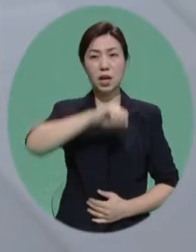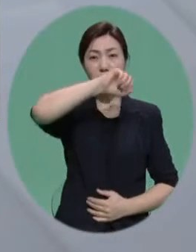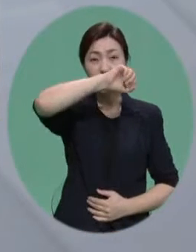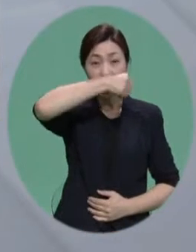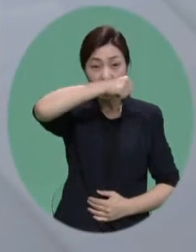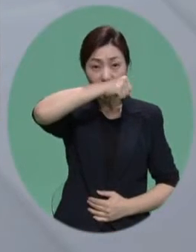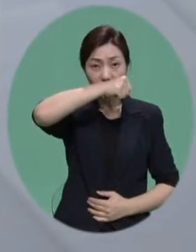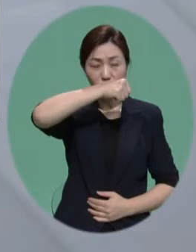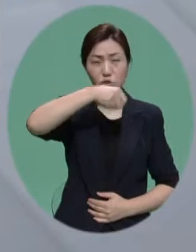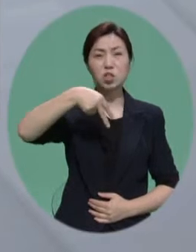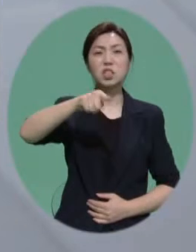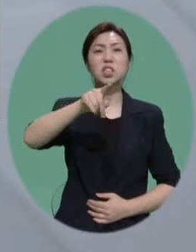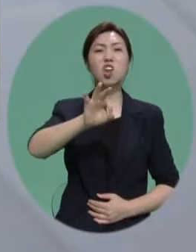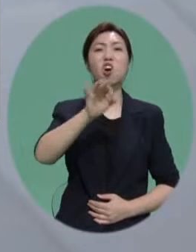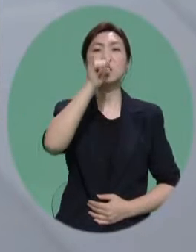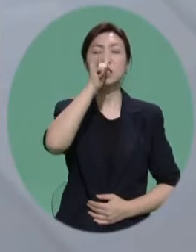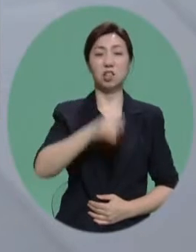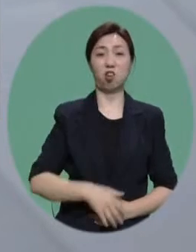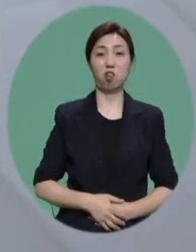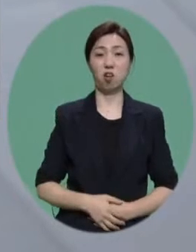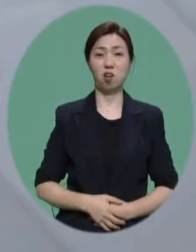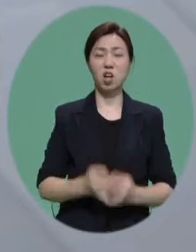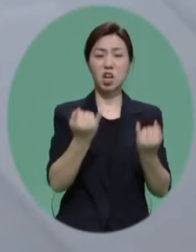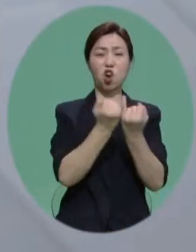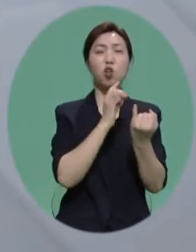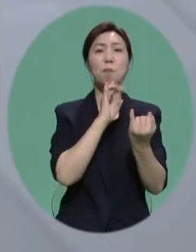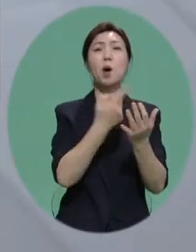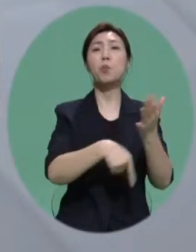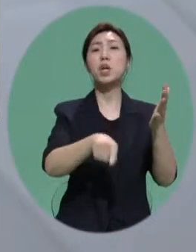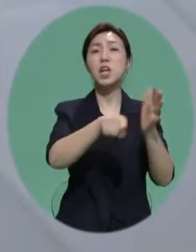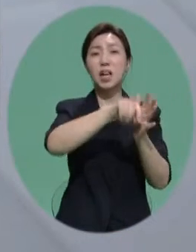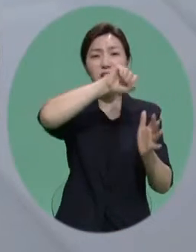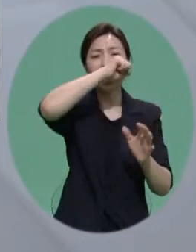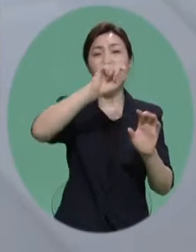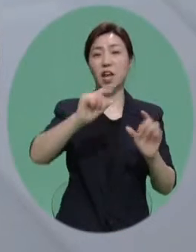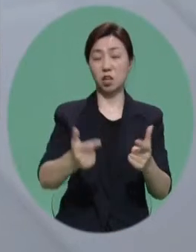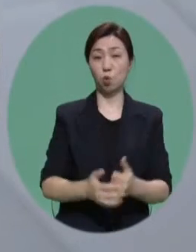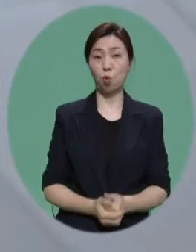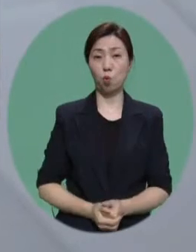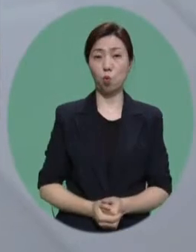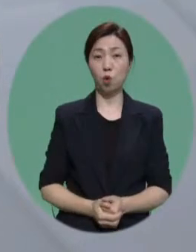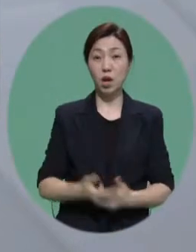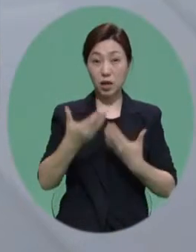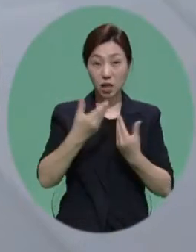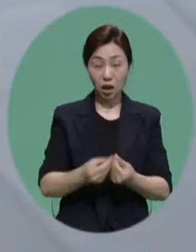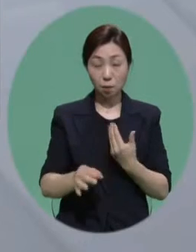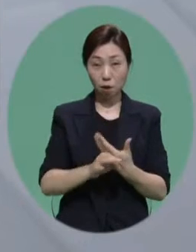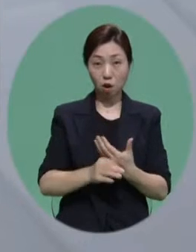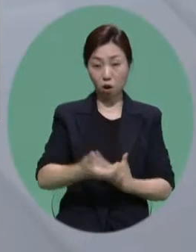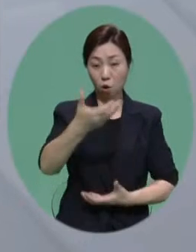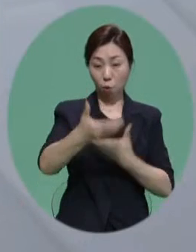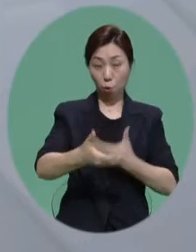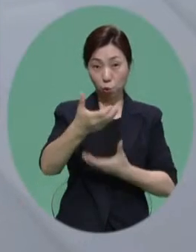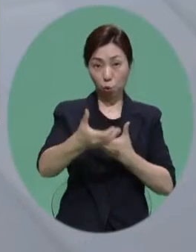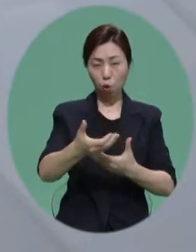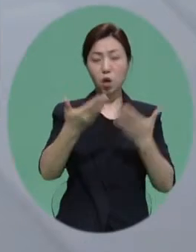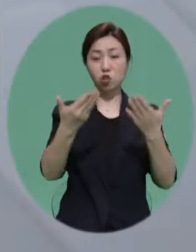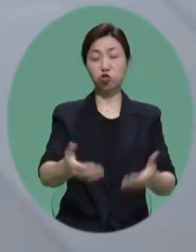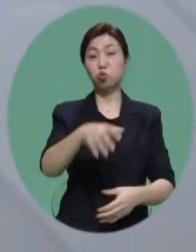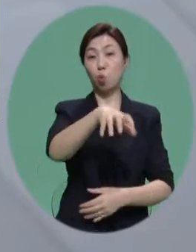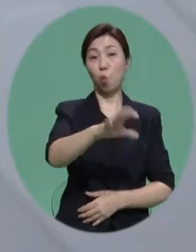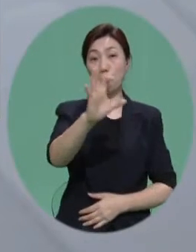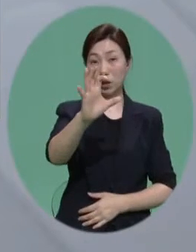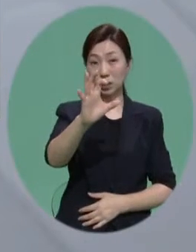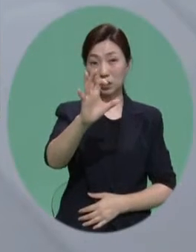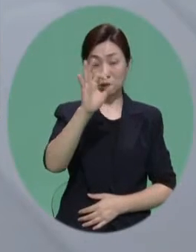도성이 있다는 얘기 이거든요 뭐 여성을 위한 예산이 아니라 그래서 여기에 이제 고속도로 가다보면 휴게소 화장실 가지 않습니다